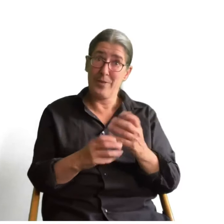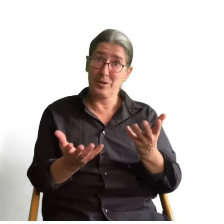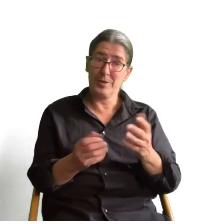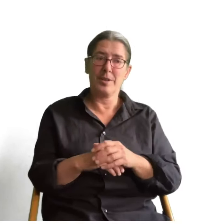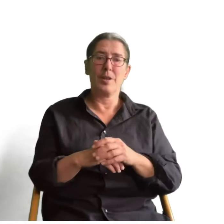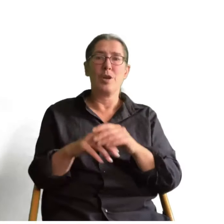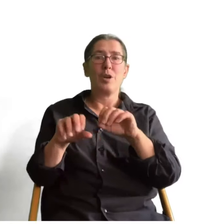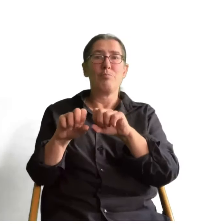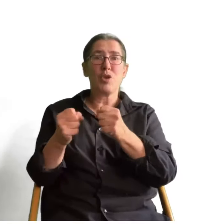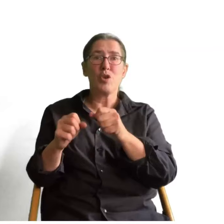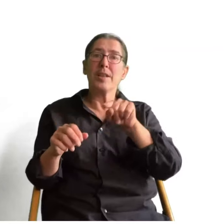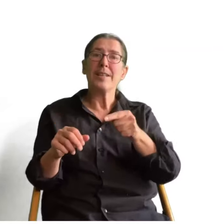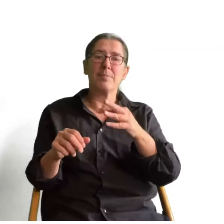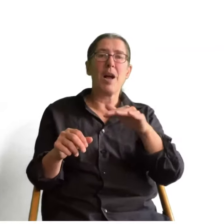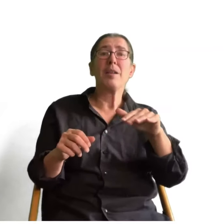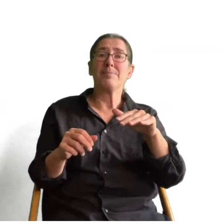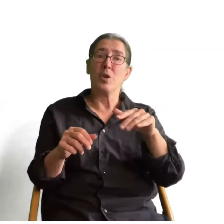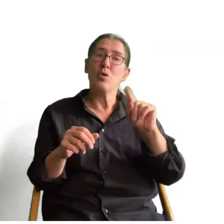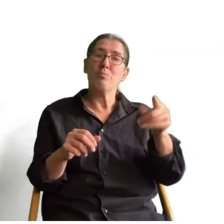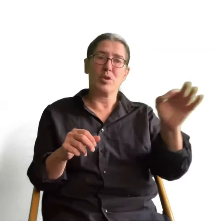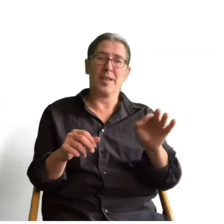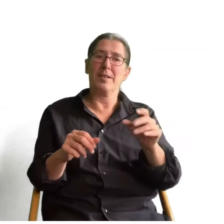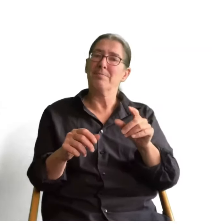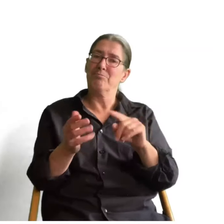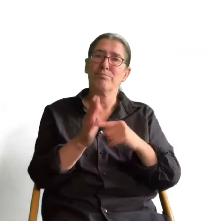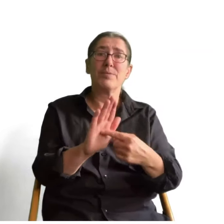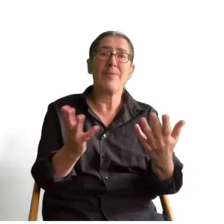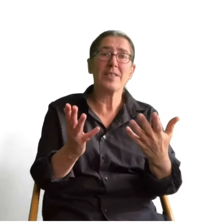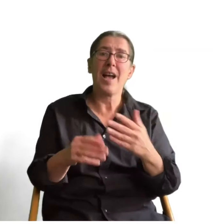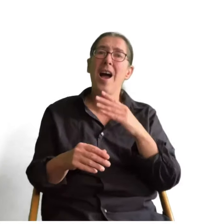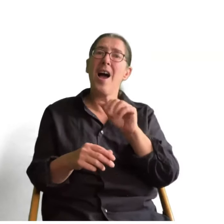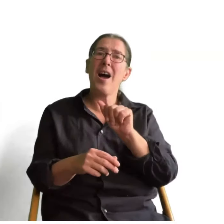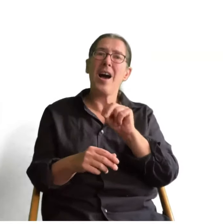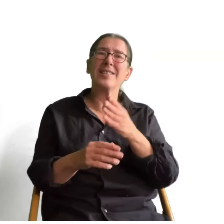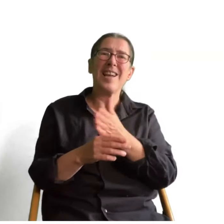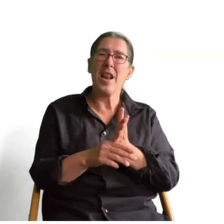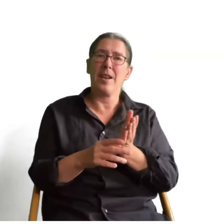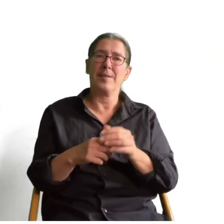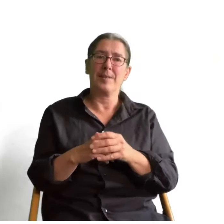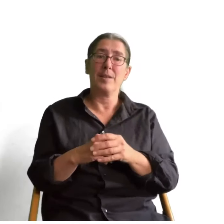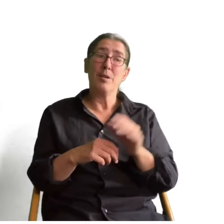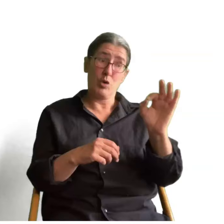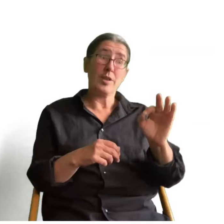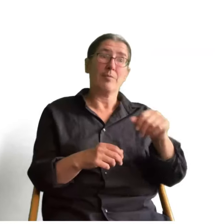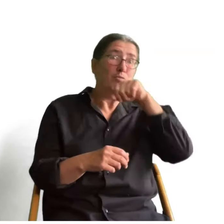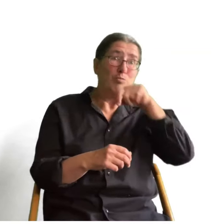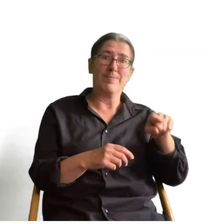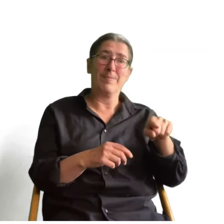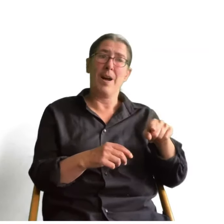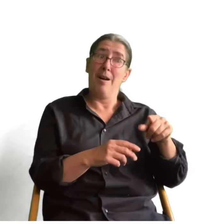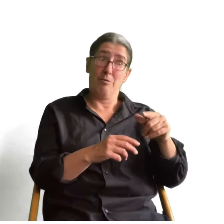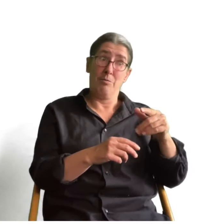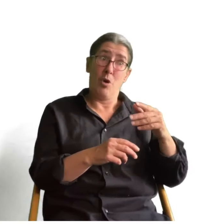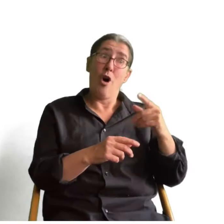Fassen wir zusammen. Brüche, Dezimalbrüche und Prozent stellen Anteile dar. Ganz besonders Prozent sind